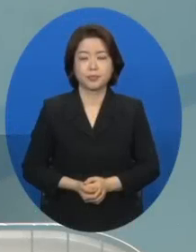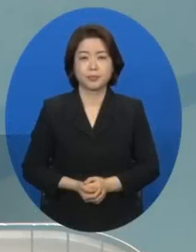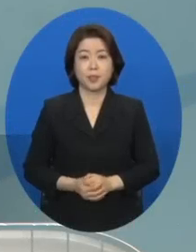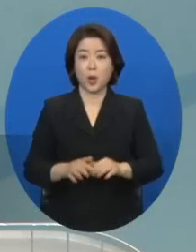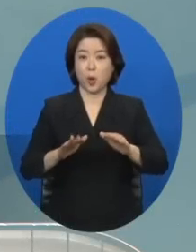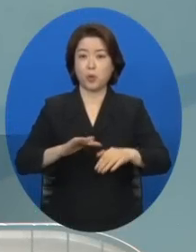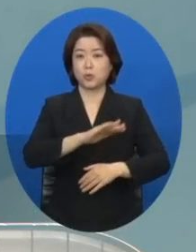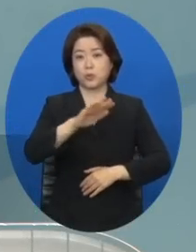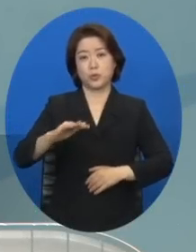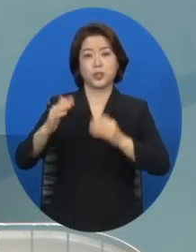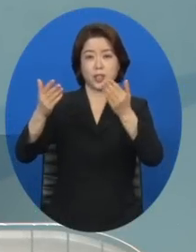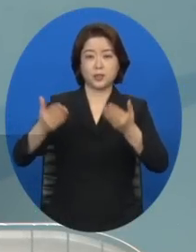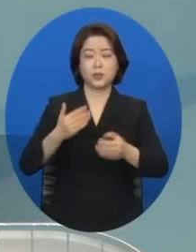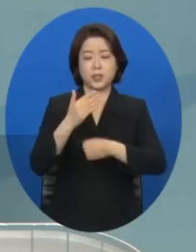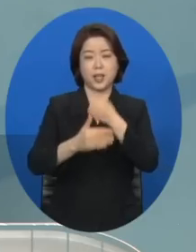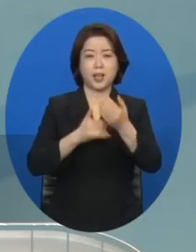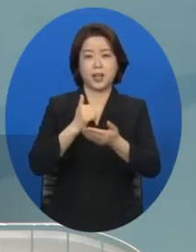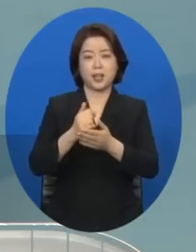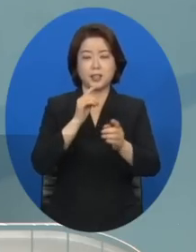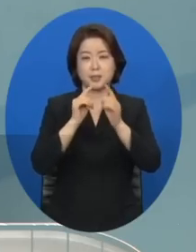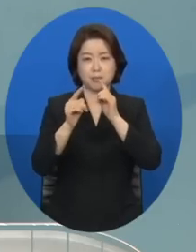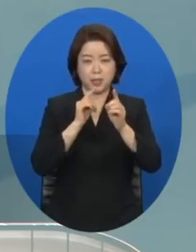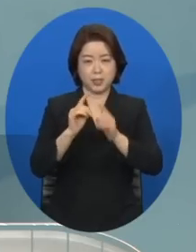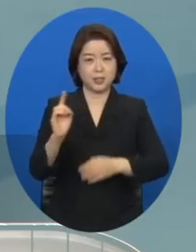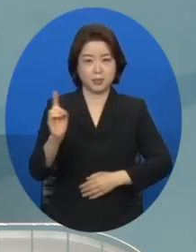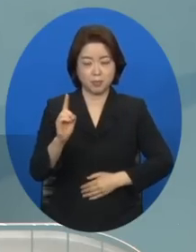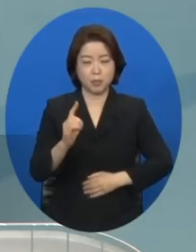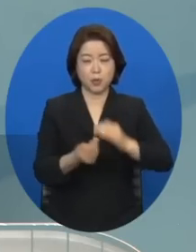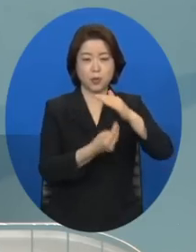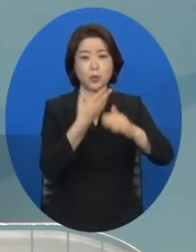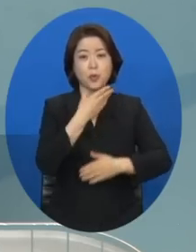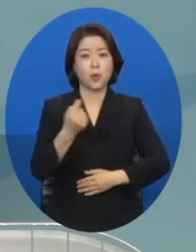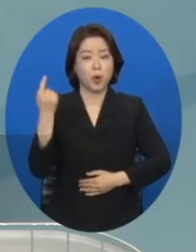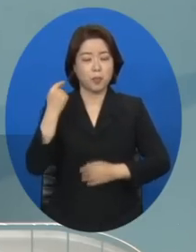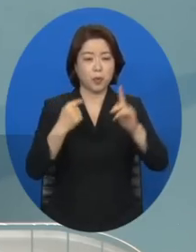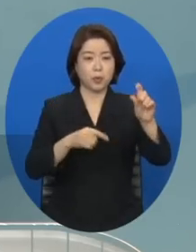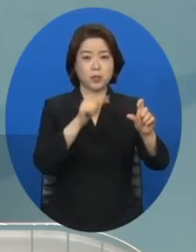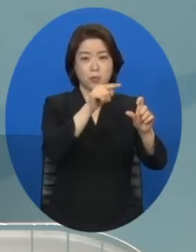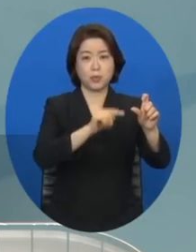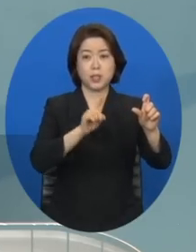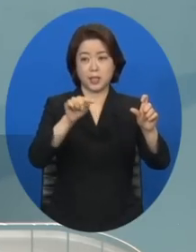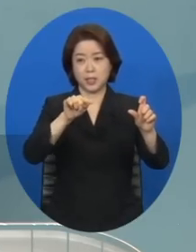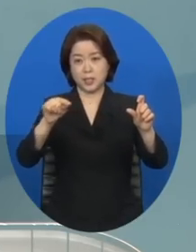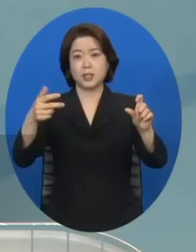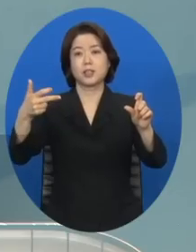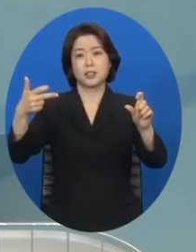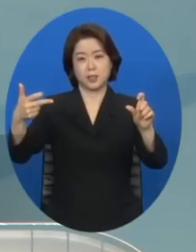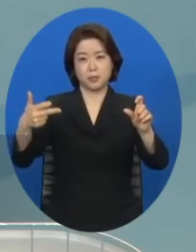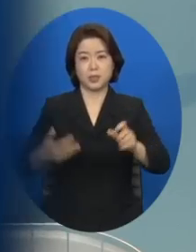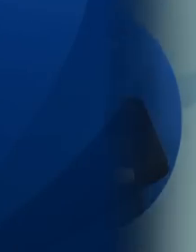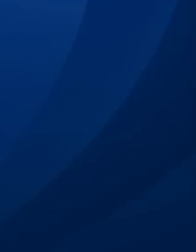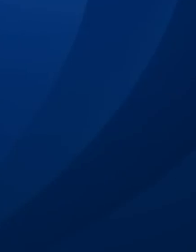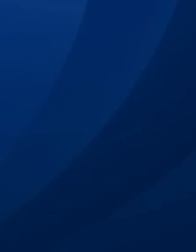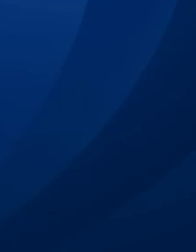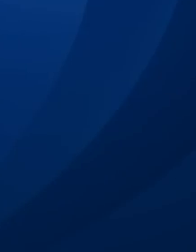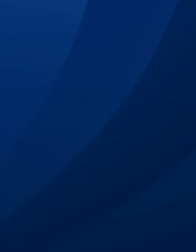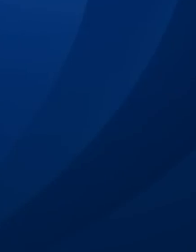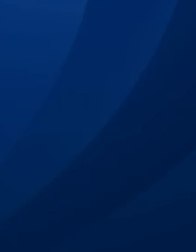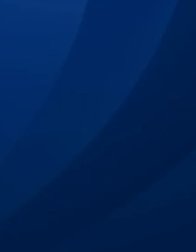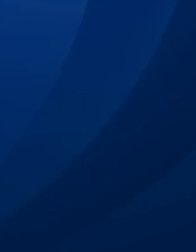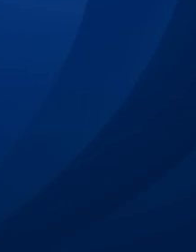오늘 우리에게 주시는 하나님의 말씀은 요한복음 15장 1절에서 17절 말씀입니다